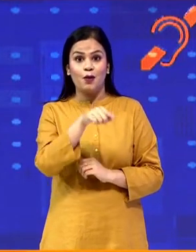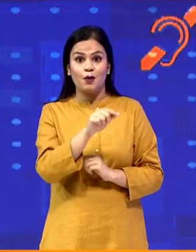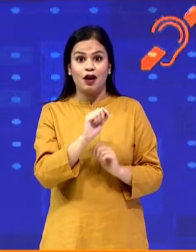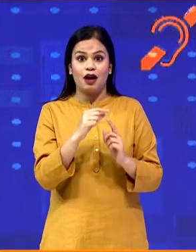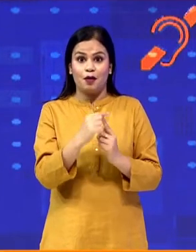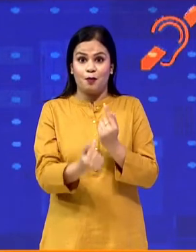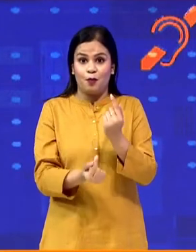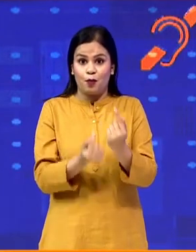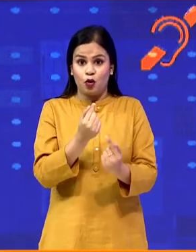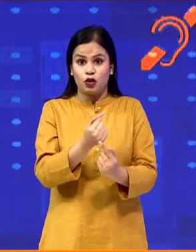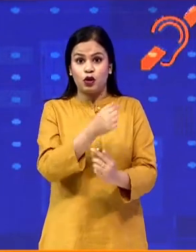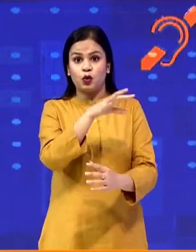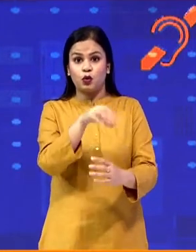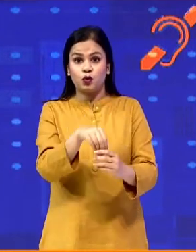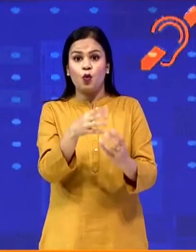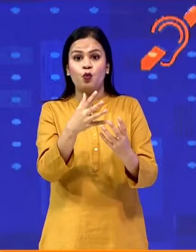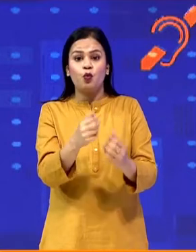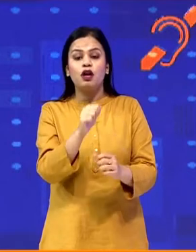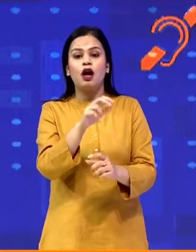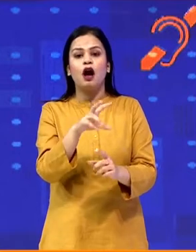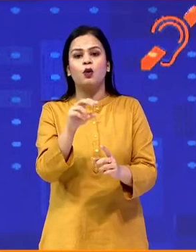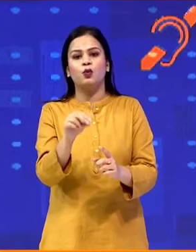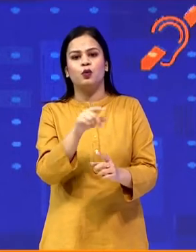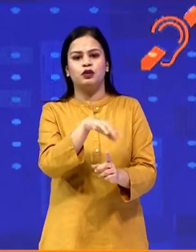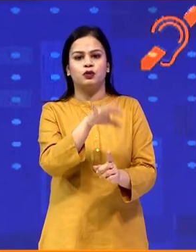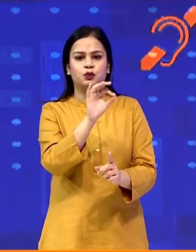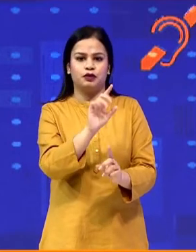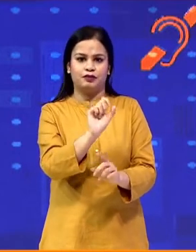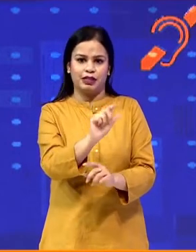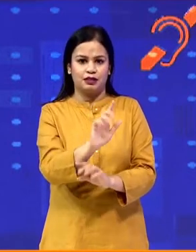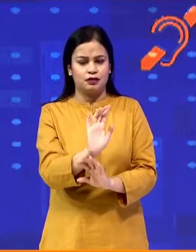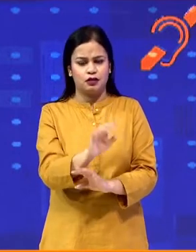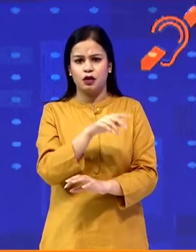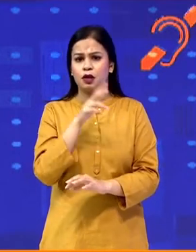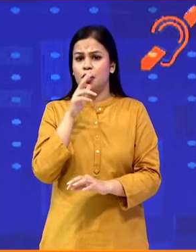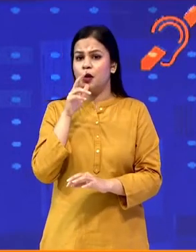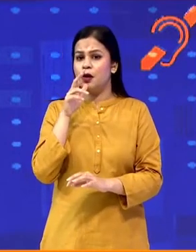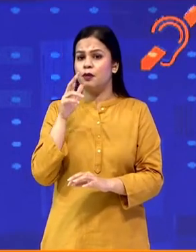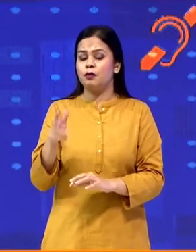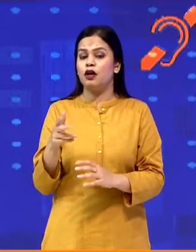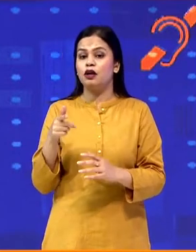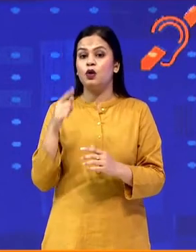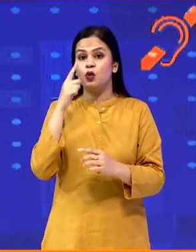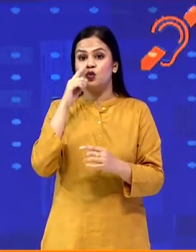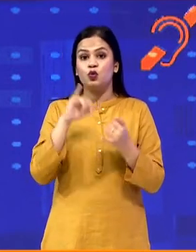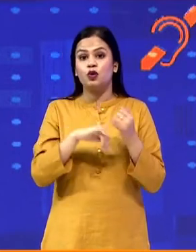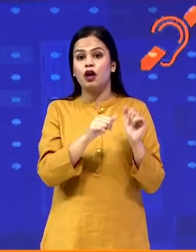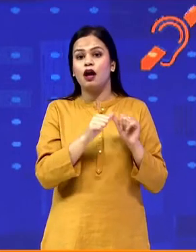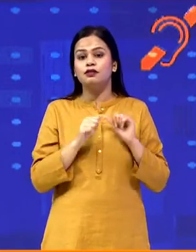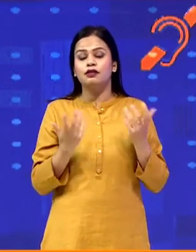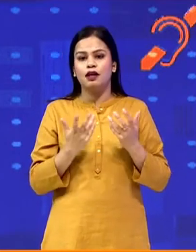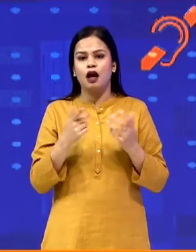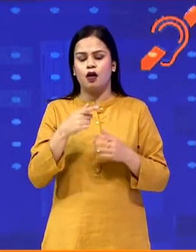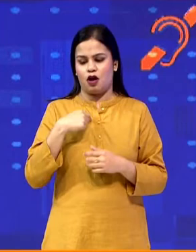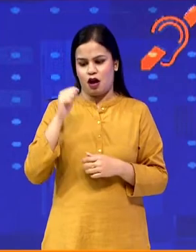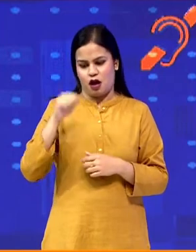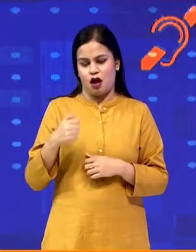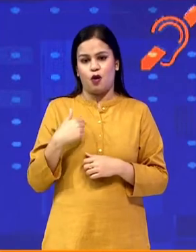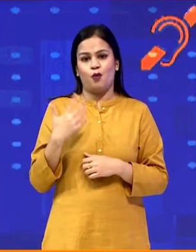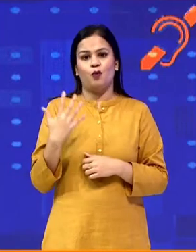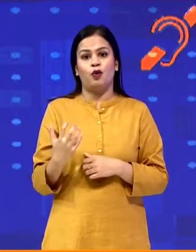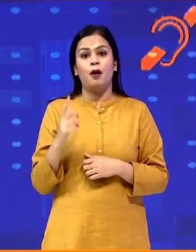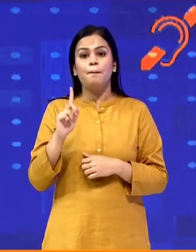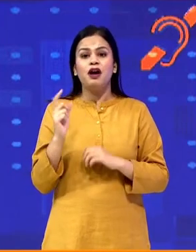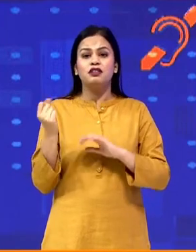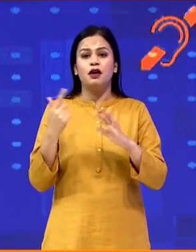में आना चाहते हैं की नहीं आना चाहते उसने कहा सोनिया गांधी ने कहा आना चाहती हूं लेकिन